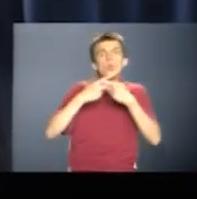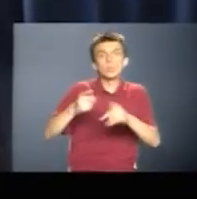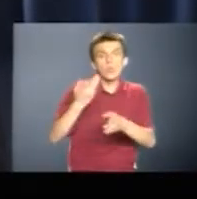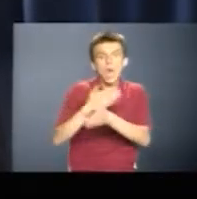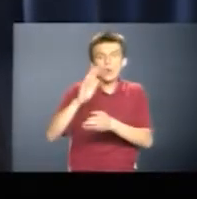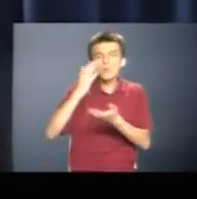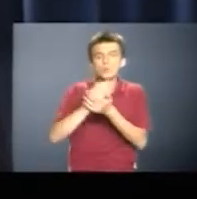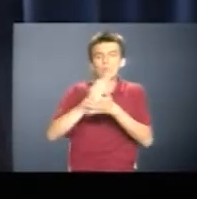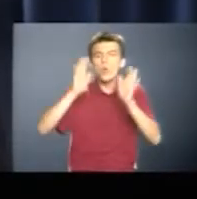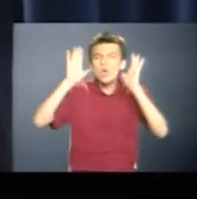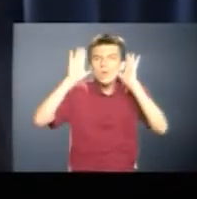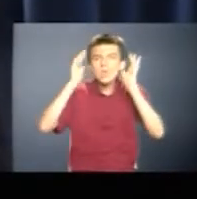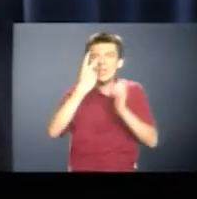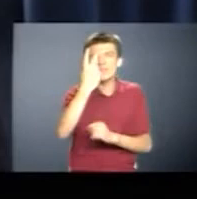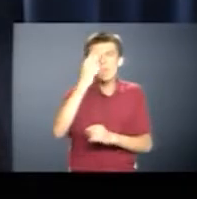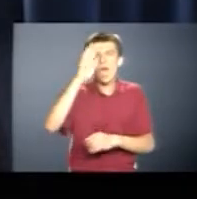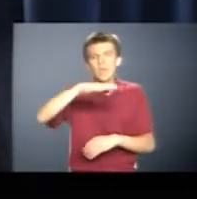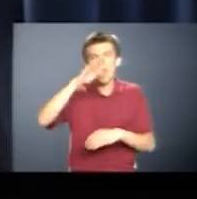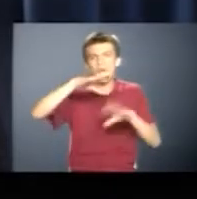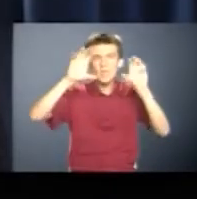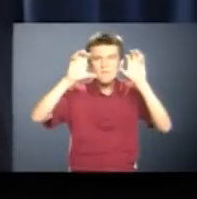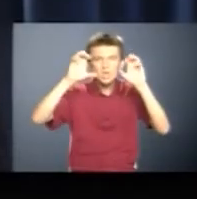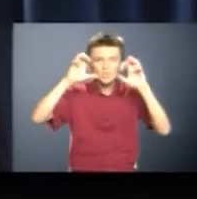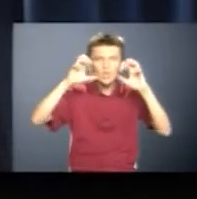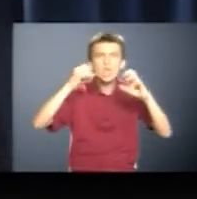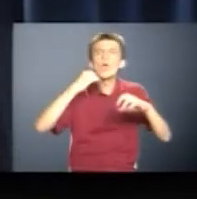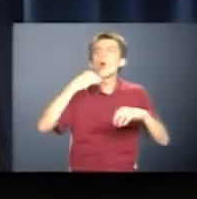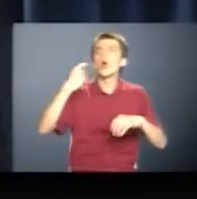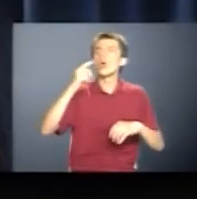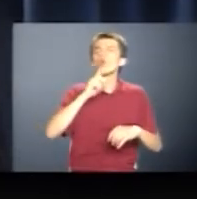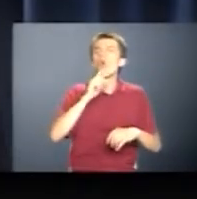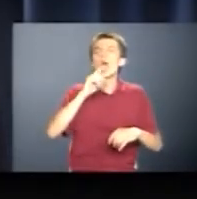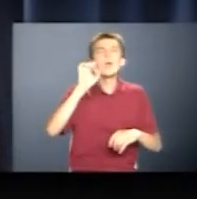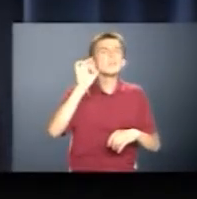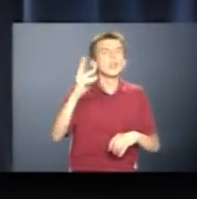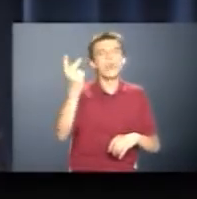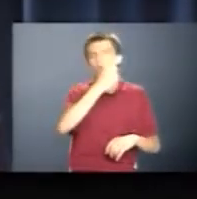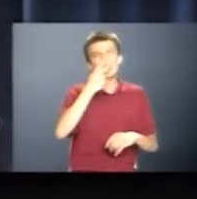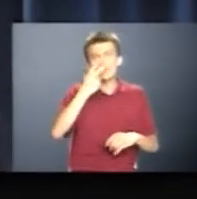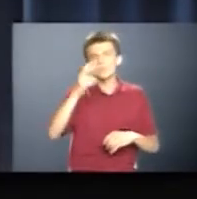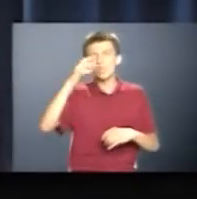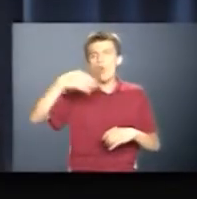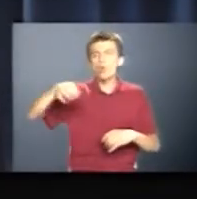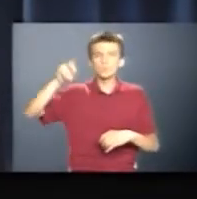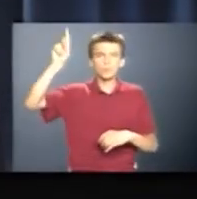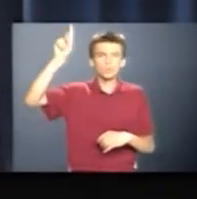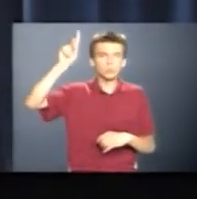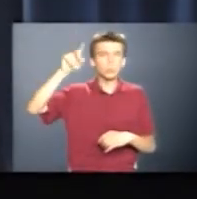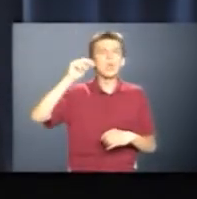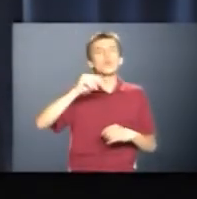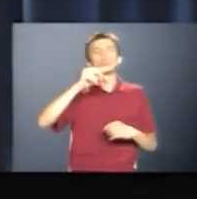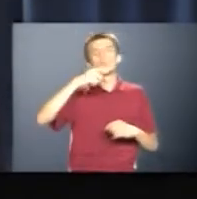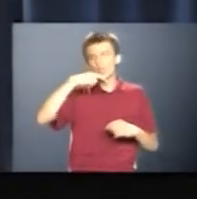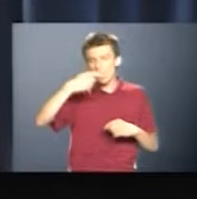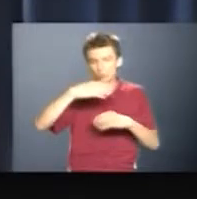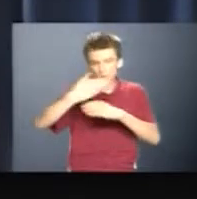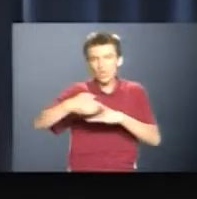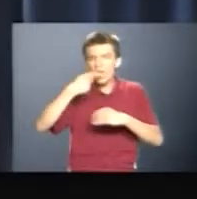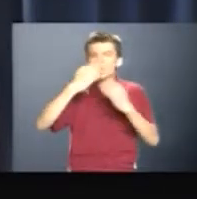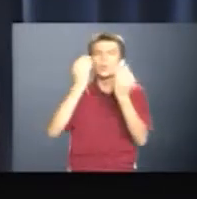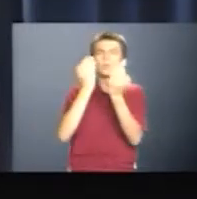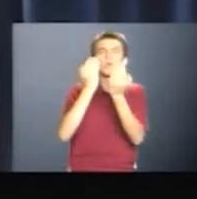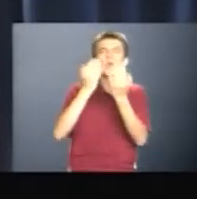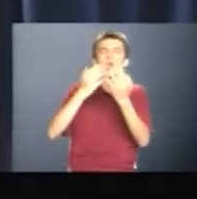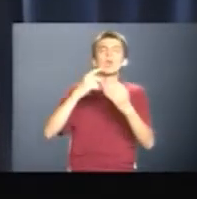koja niko neće vidjeti osim stvoritelja, kroz dovu kada ćemo podići svoje ruke i kazati: "Gospodaru, smiluj mi se, gospodaru, evo